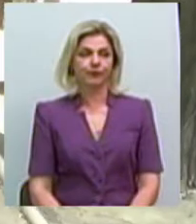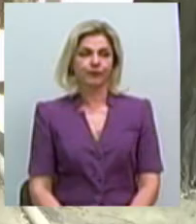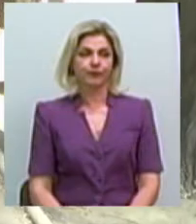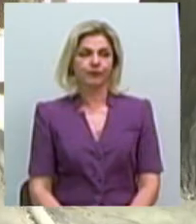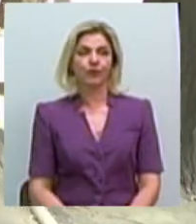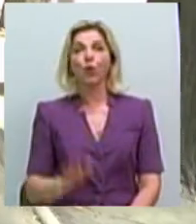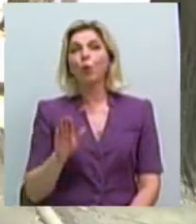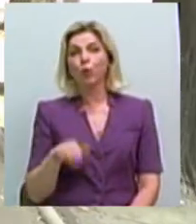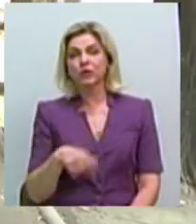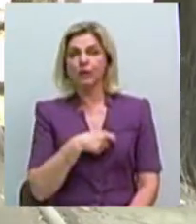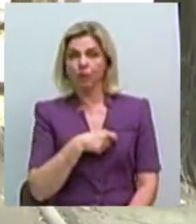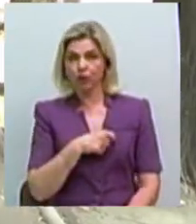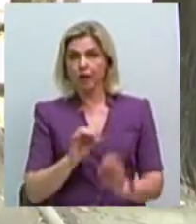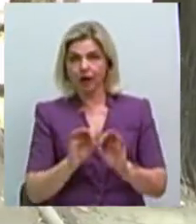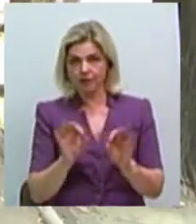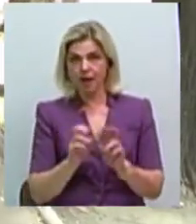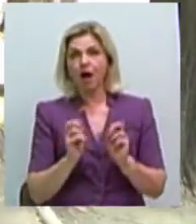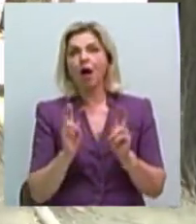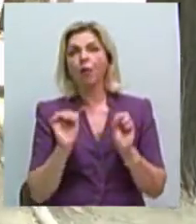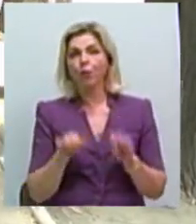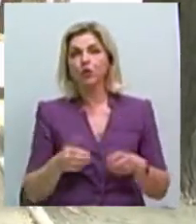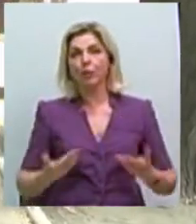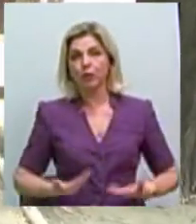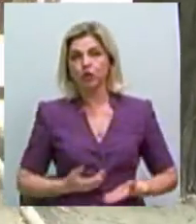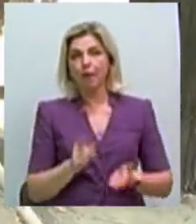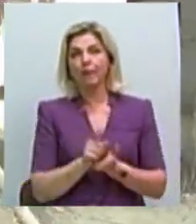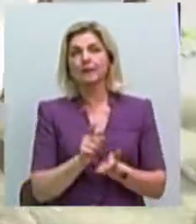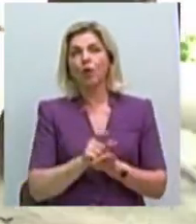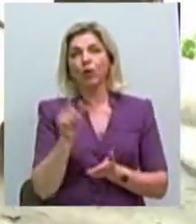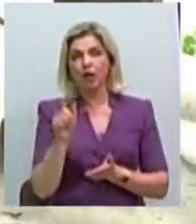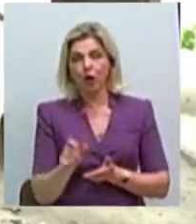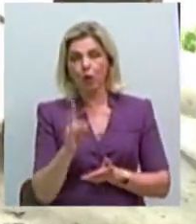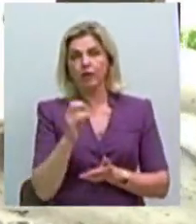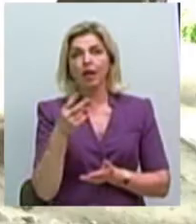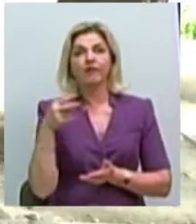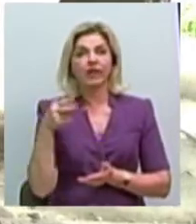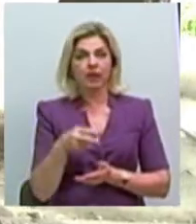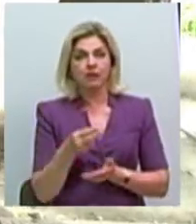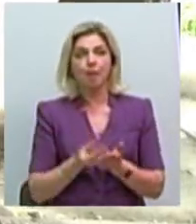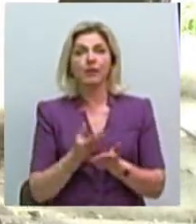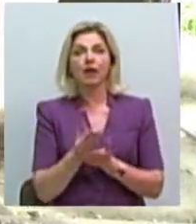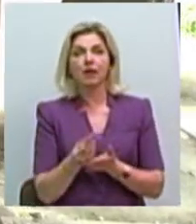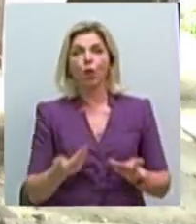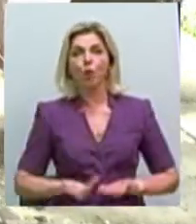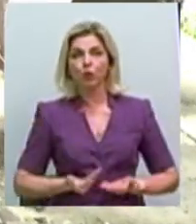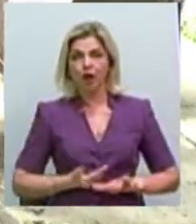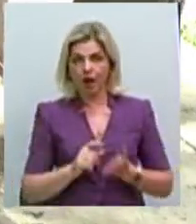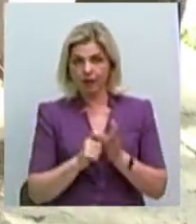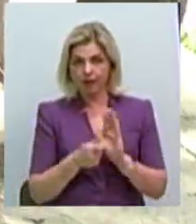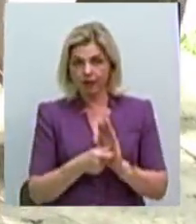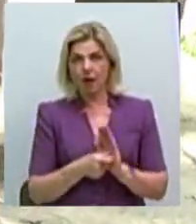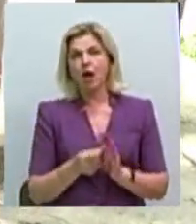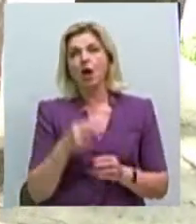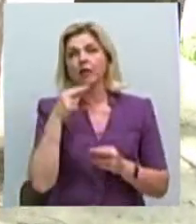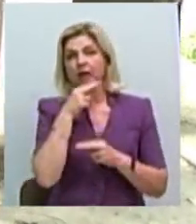Пусть депутат розкаже, як можна прожити пенсіонеру на 2000. Платити комунальні, купити